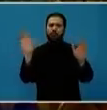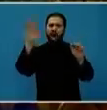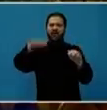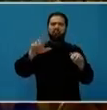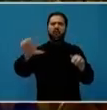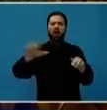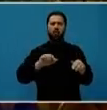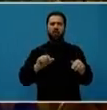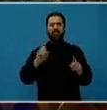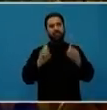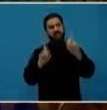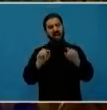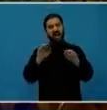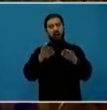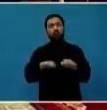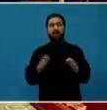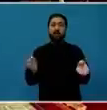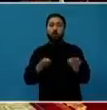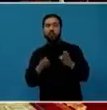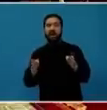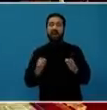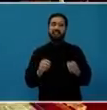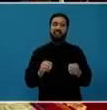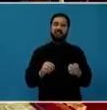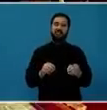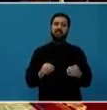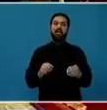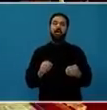punem în comparație, vedem că în Noul Testament vorbim despre